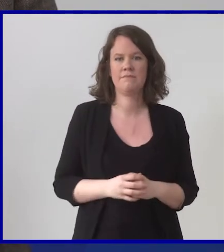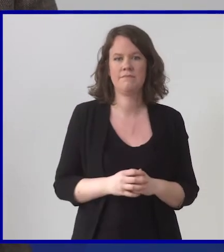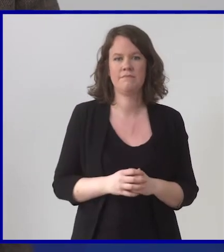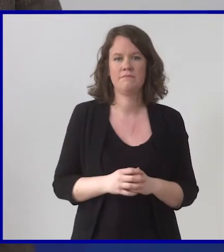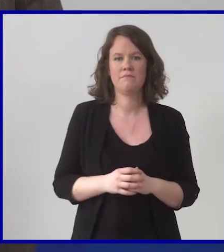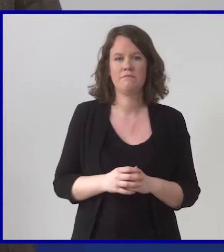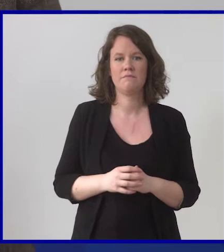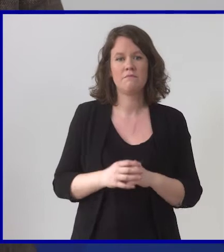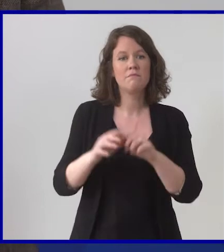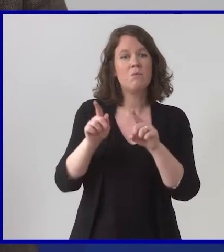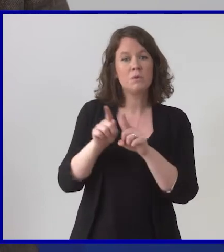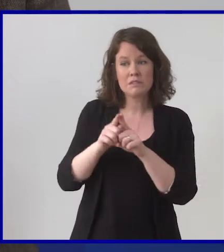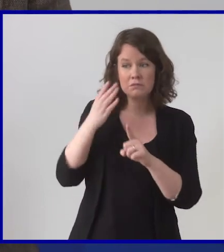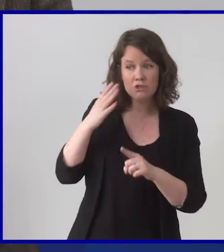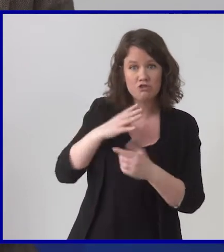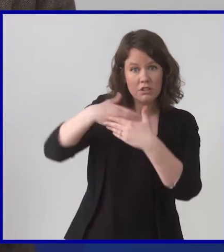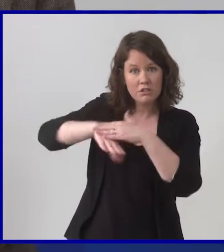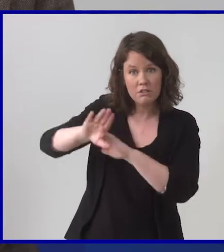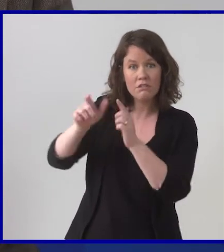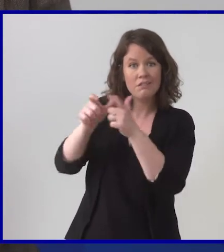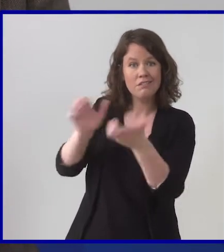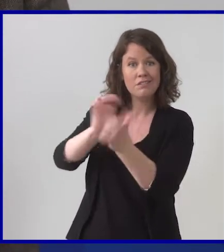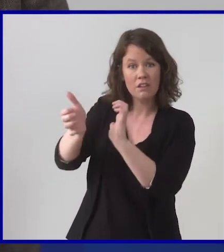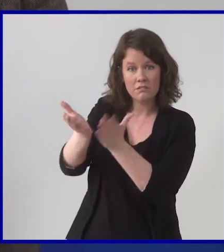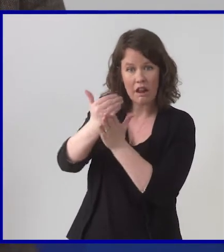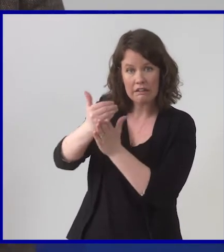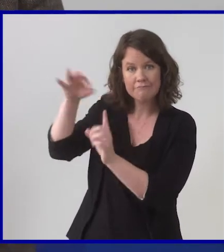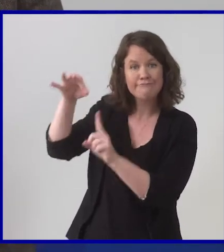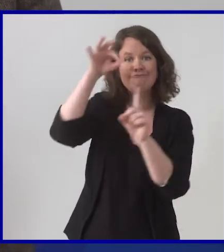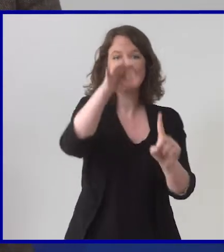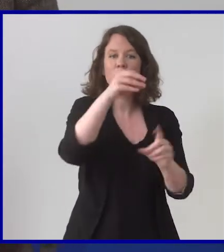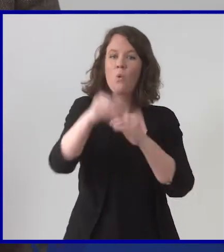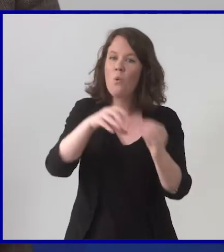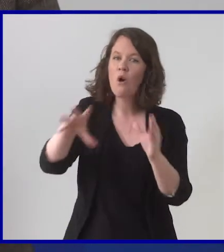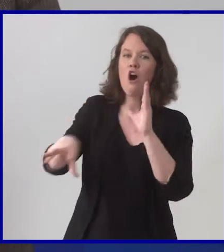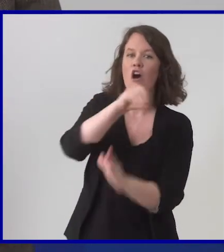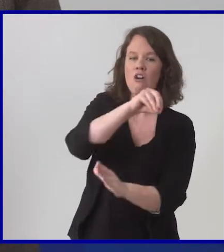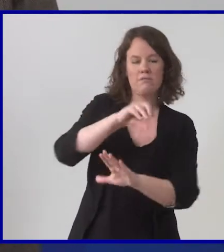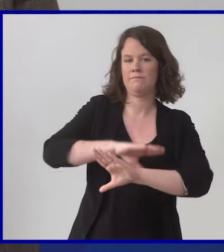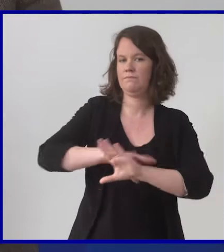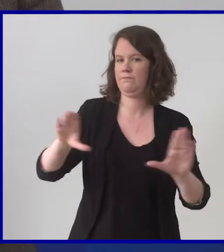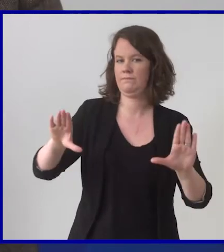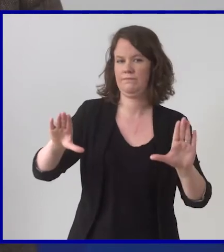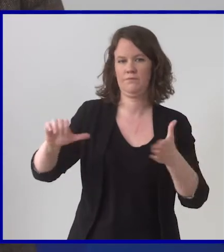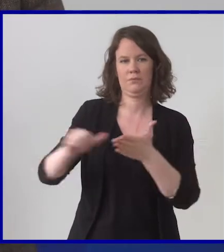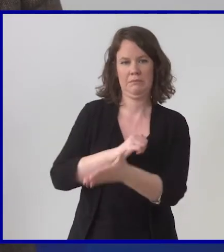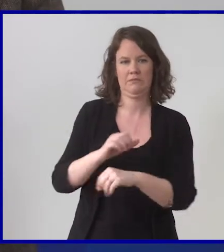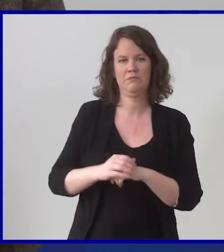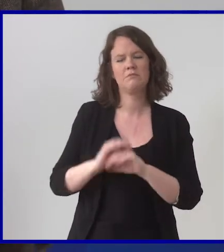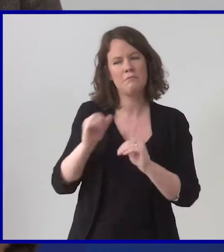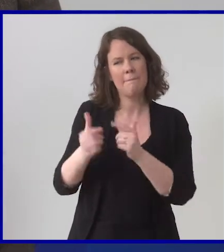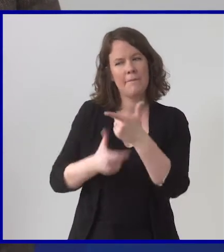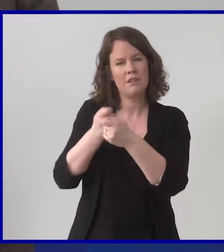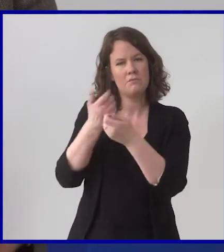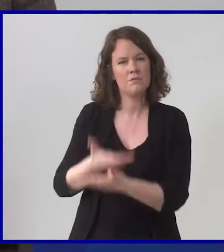public. Cette réduction doit également concerner les mises à disposition et les unités de travail hors les murs, mais en